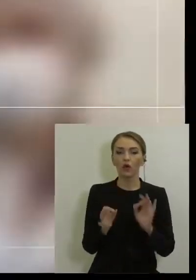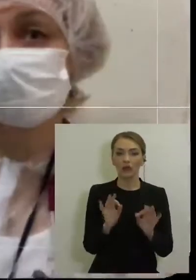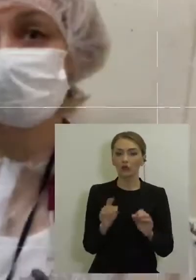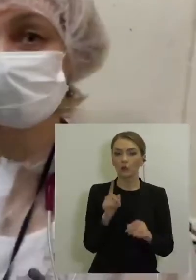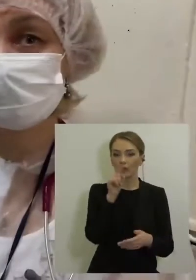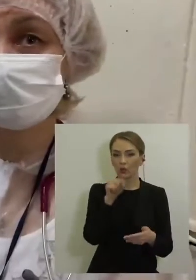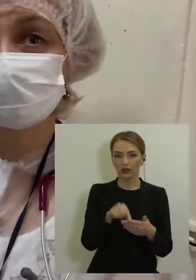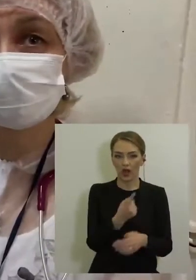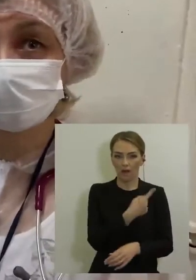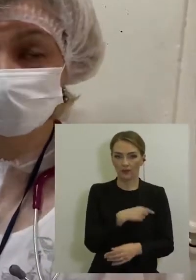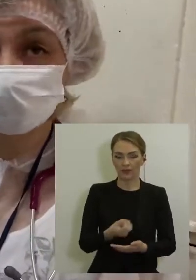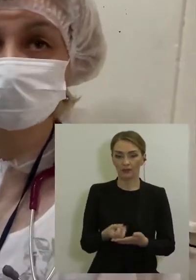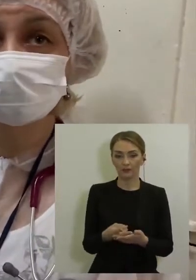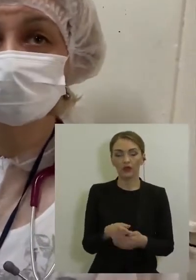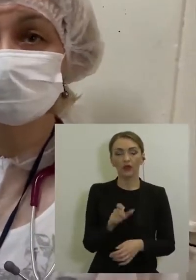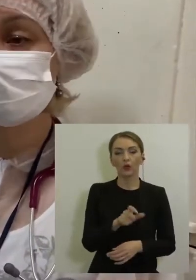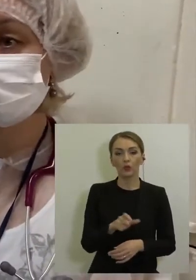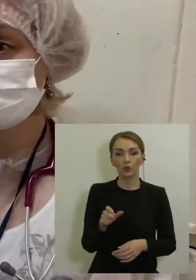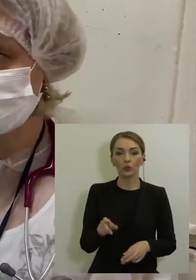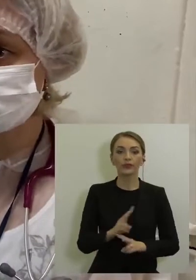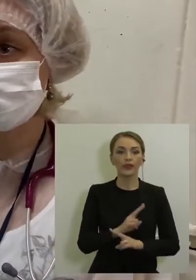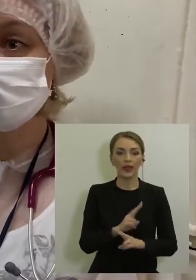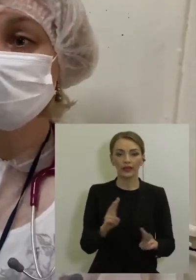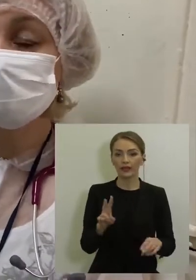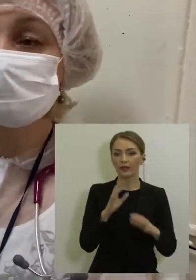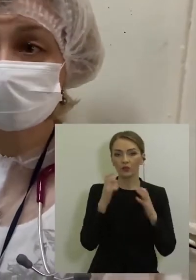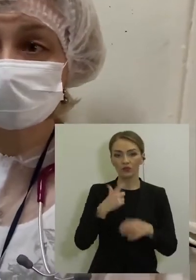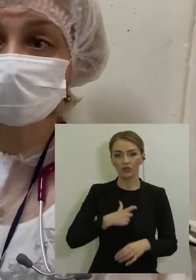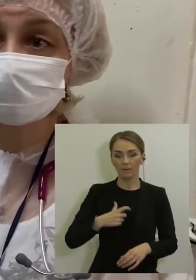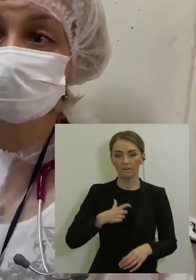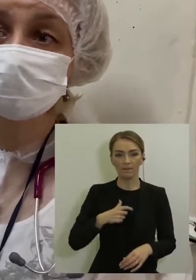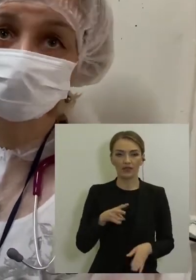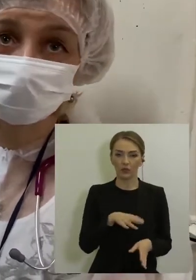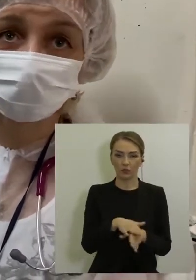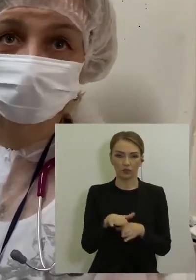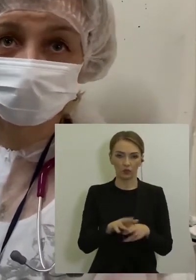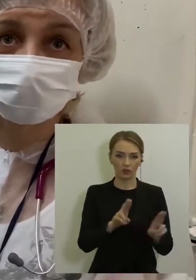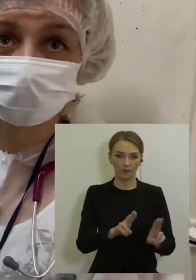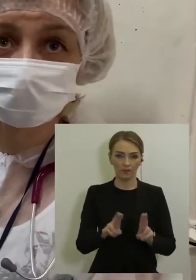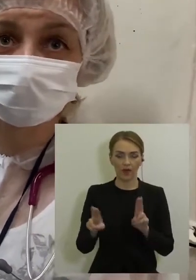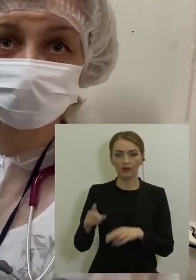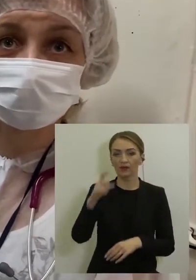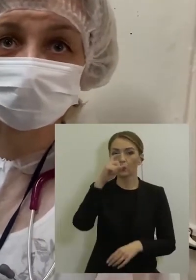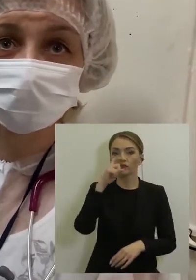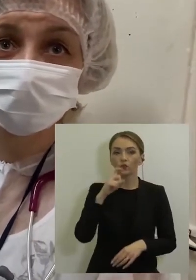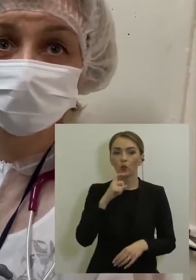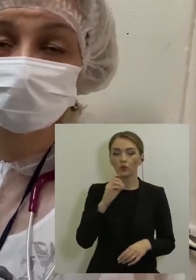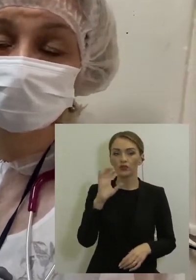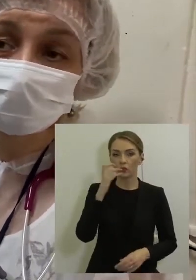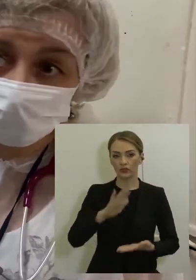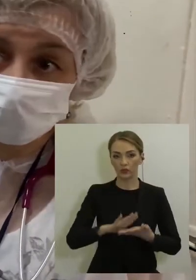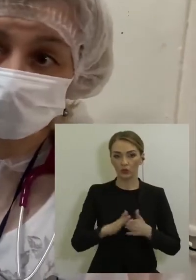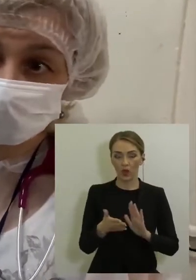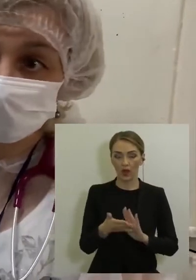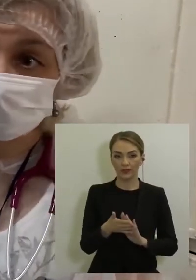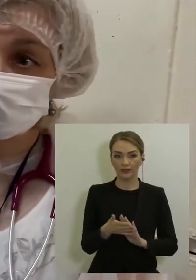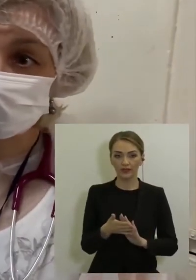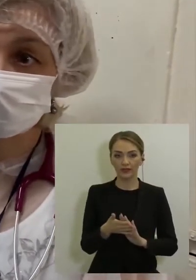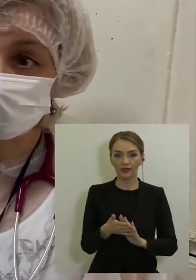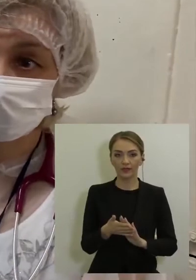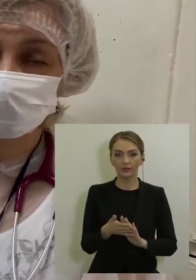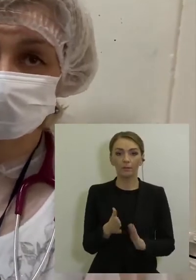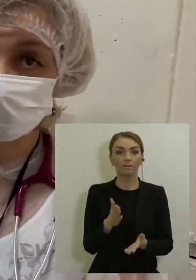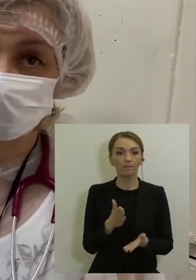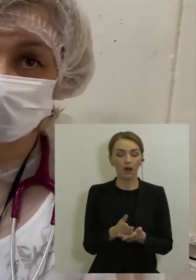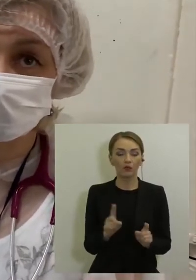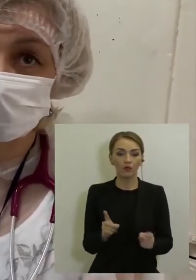Люди все-таки не бережуть себе, не притримуються правил і все-таки не усвідомлюють серйозні ситуації. От. І маємо те,